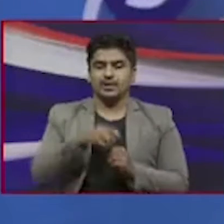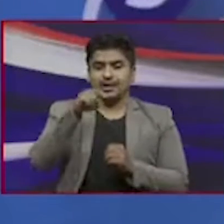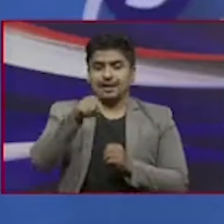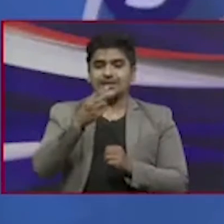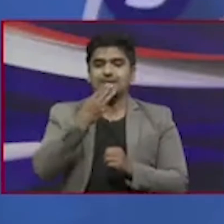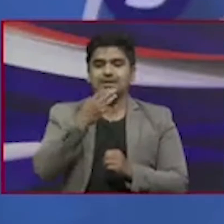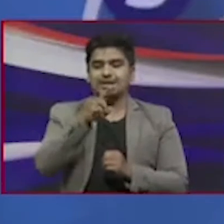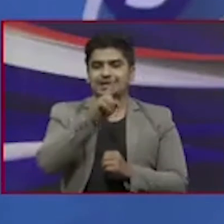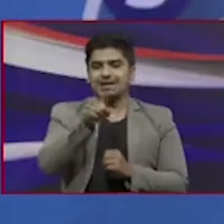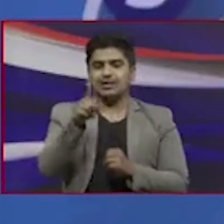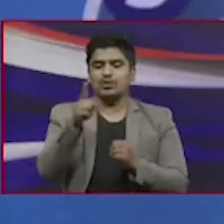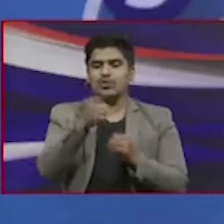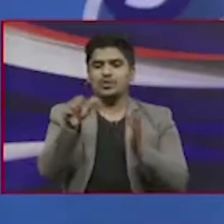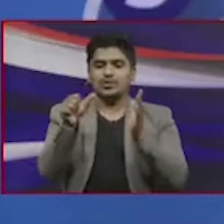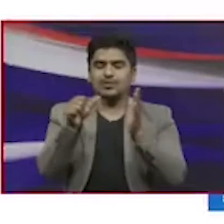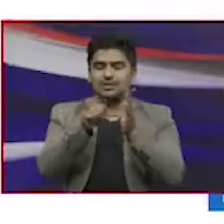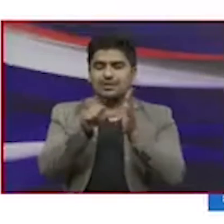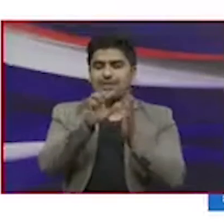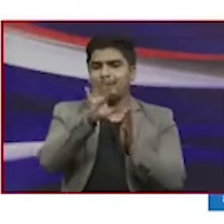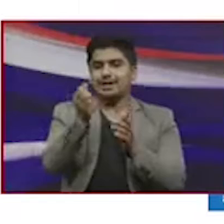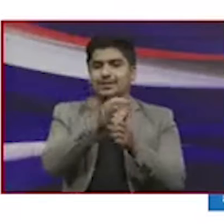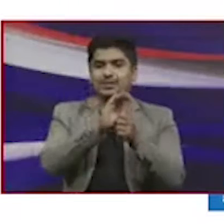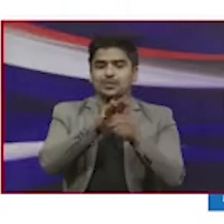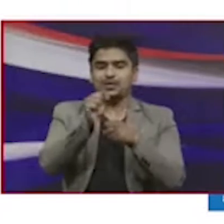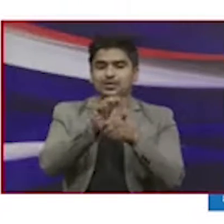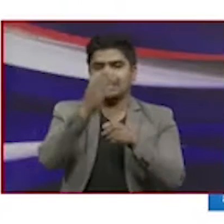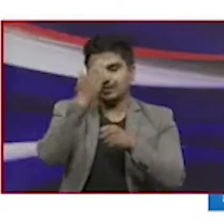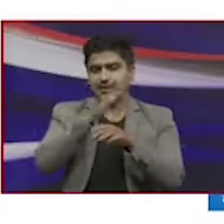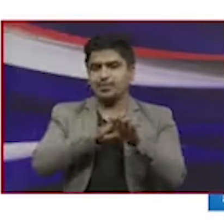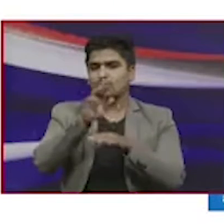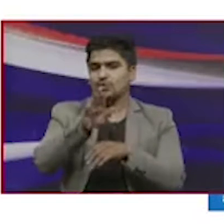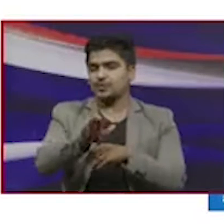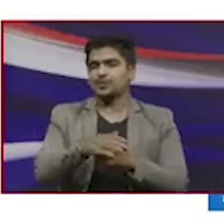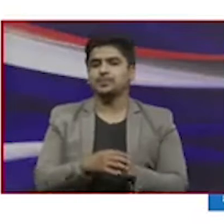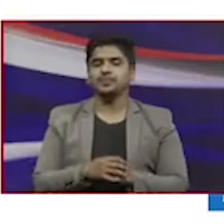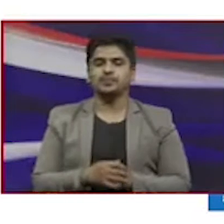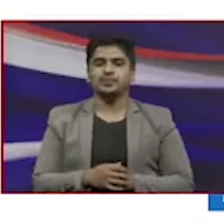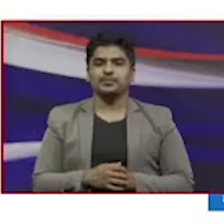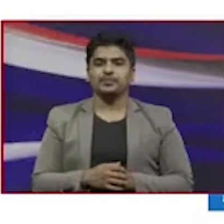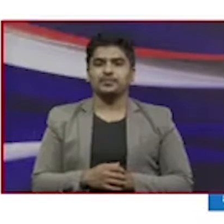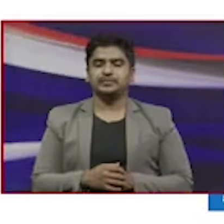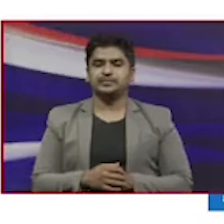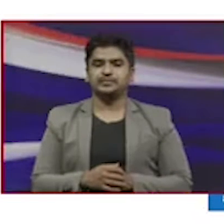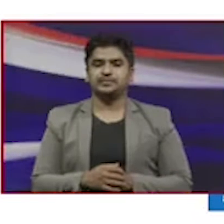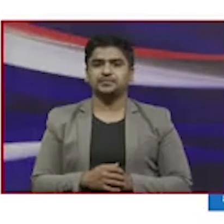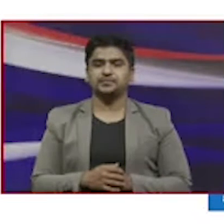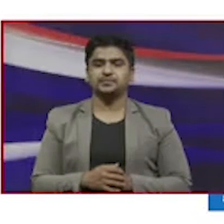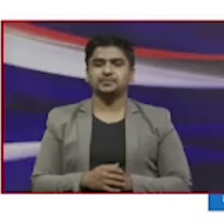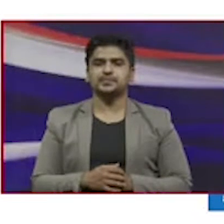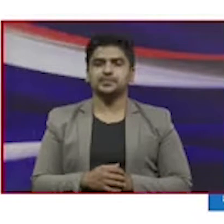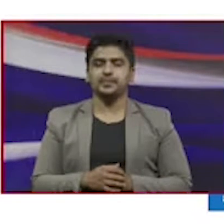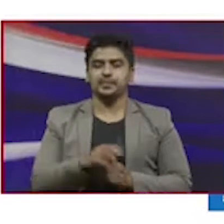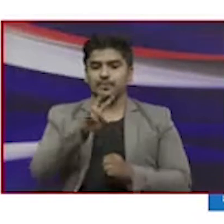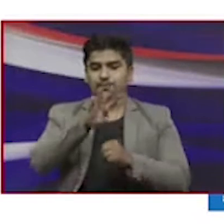मितिमा 11 जिल्लामा 500 भन्दा बढी सक्रिय संक्रमितहरू रहनुभएको तथ्याङ्क छ। र